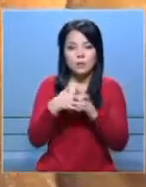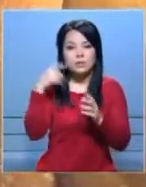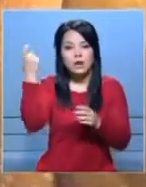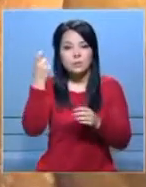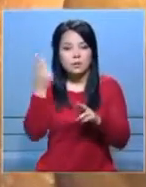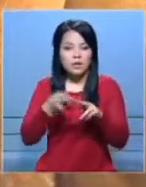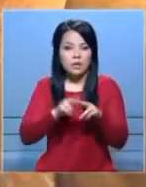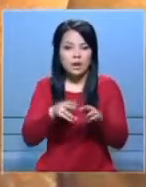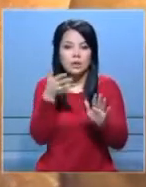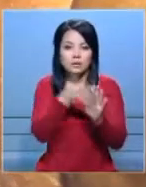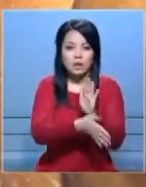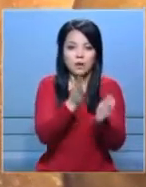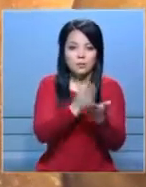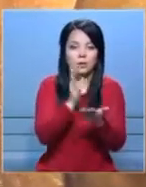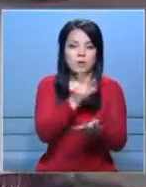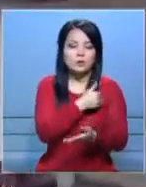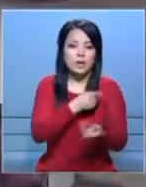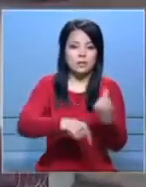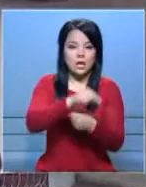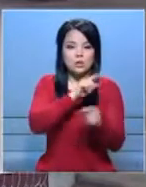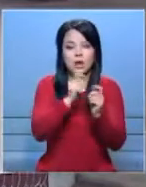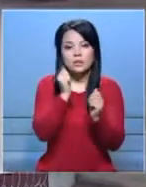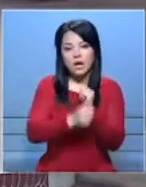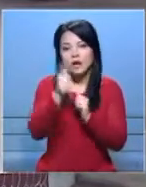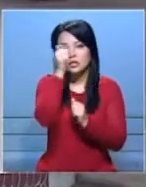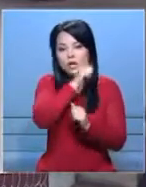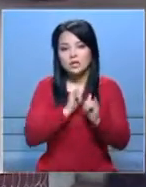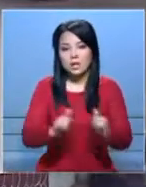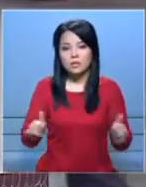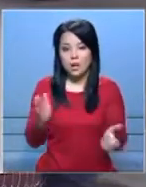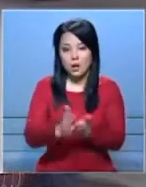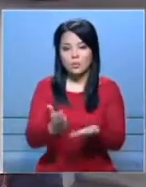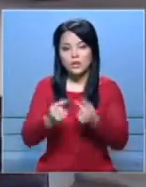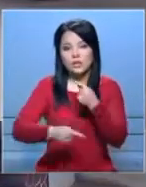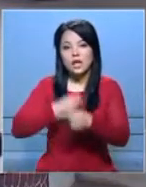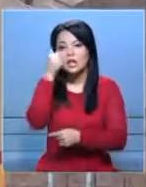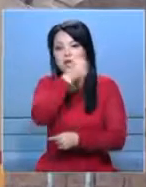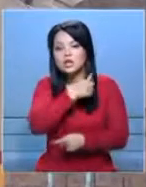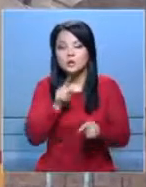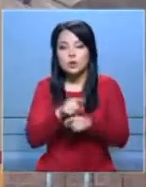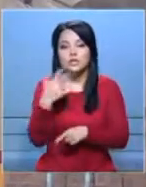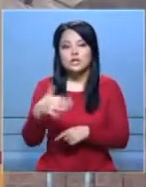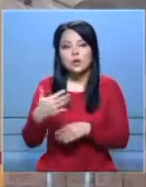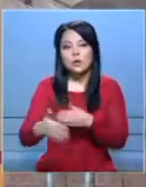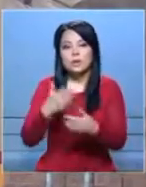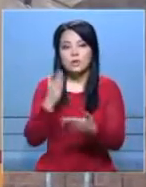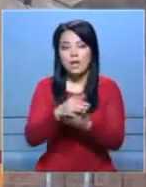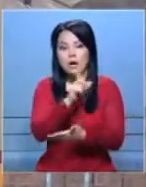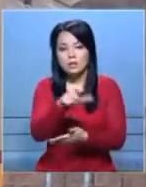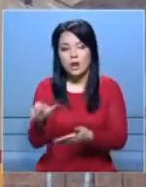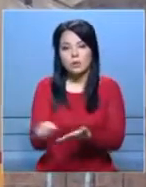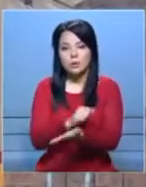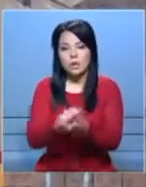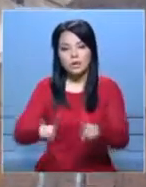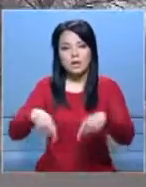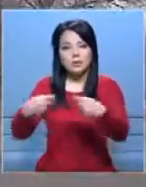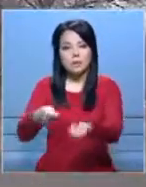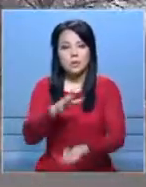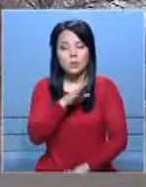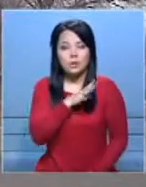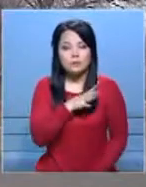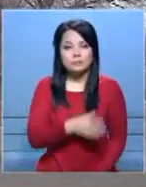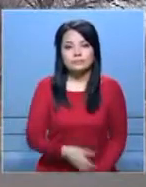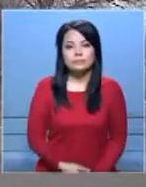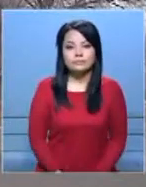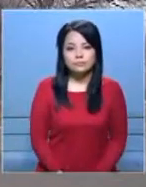салған. Ал кәсіп ашуға ниет білдірушілер қатары жыл санап артып келеді. Қазірдің өзінде келер жылға 50-ден астам адам құжаттарын өткізіп қойған. Руслан Бақытбекұлы,